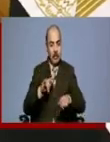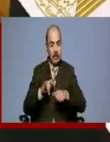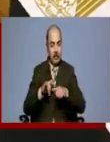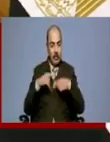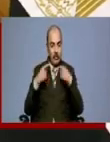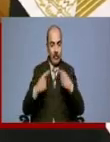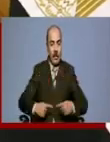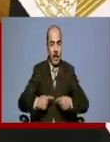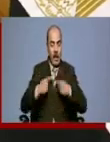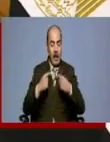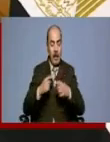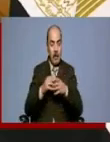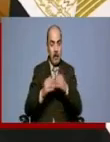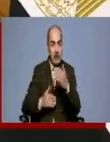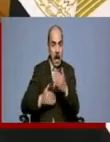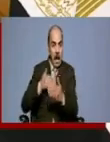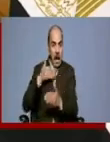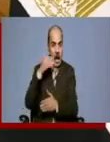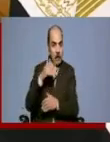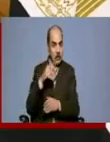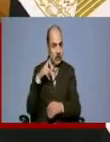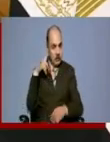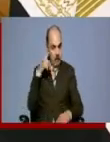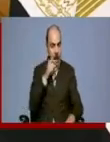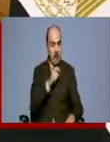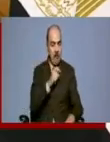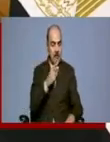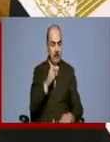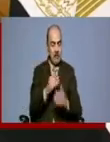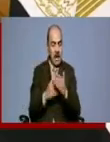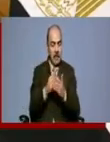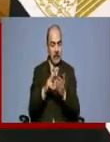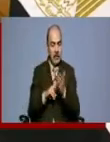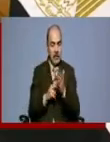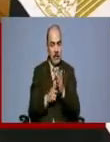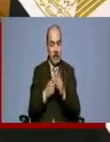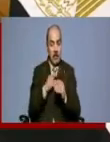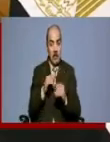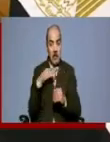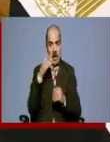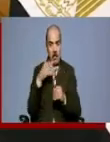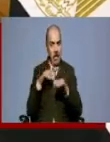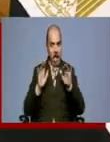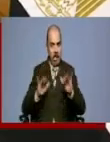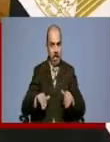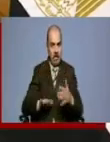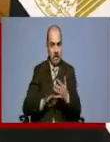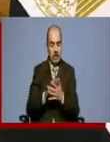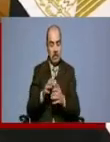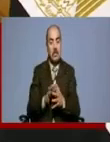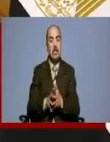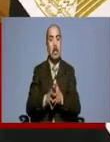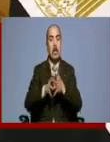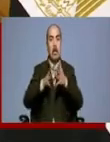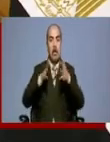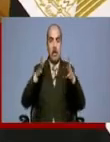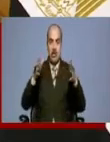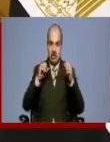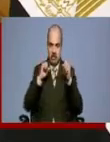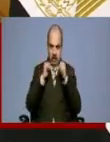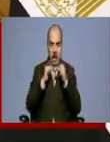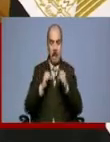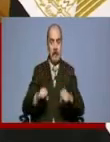سقطوا منذ بدايه هذه الازمه واحنا في اليوم ال 13 النهارده بنتكلم عن وضع ماساوي بتمارس فيه الاباده بشكل